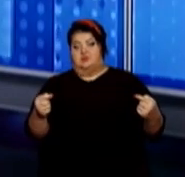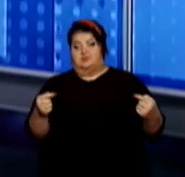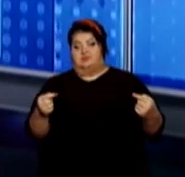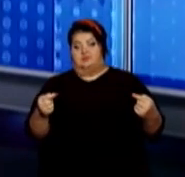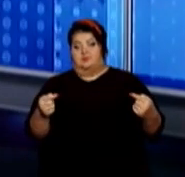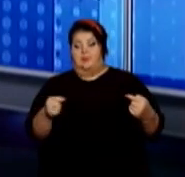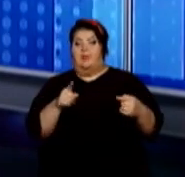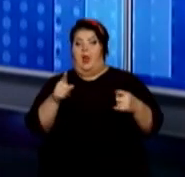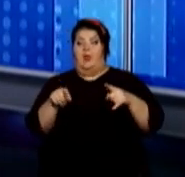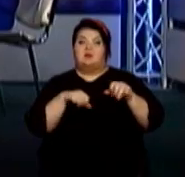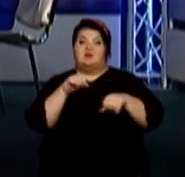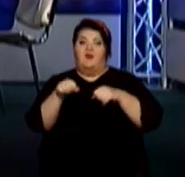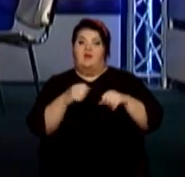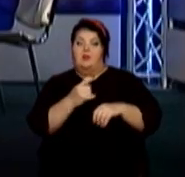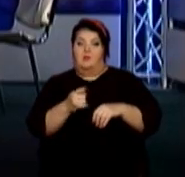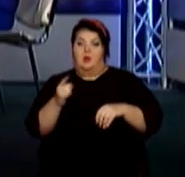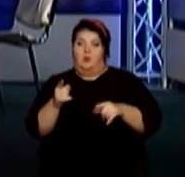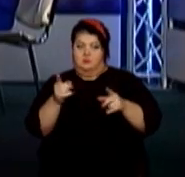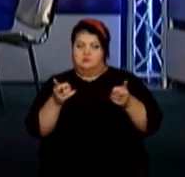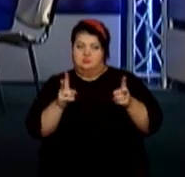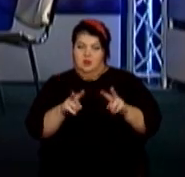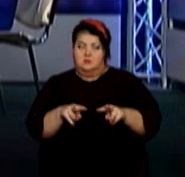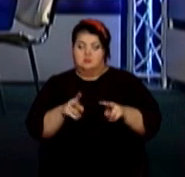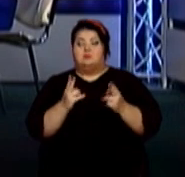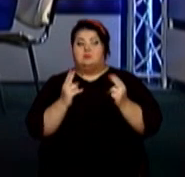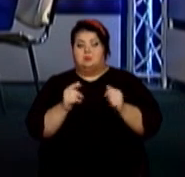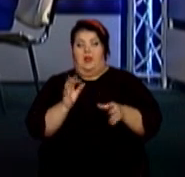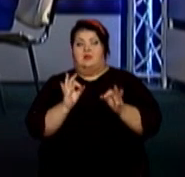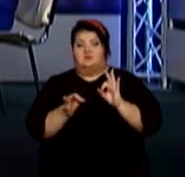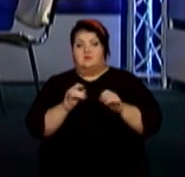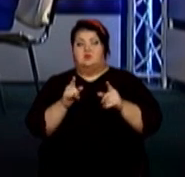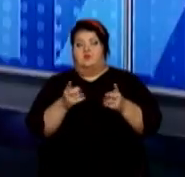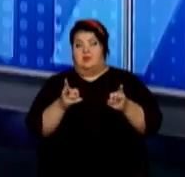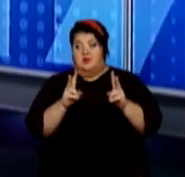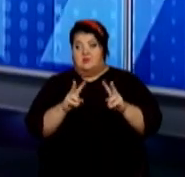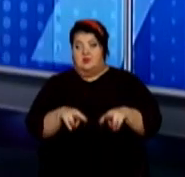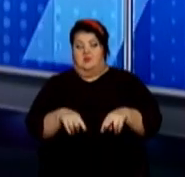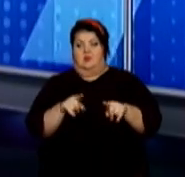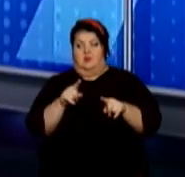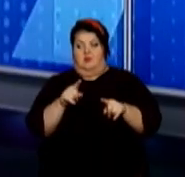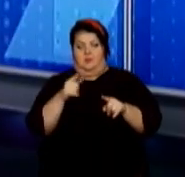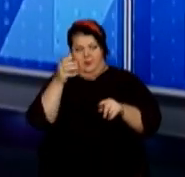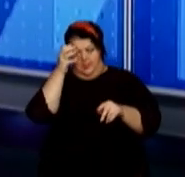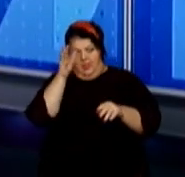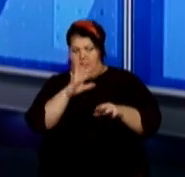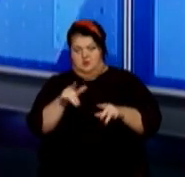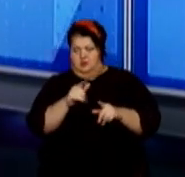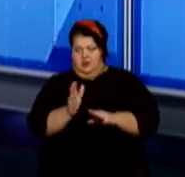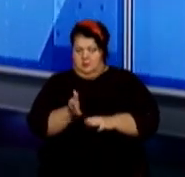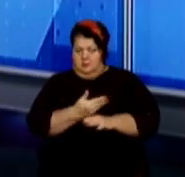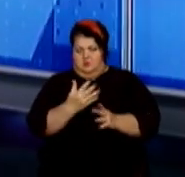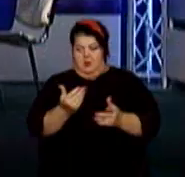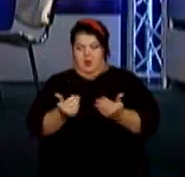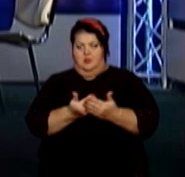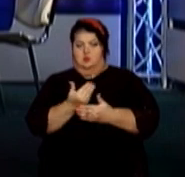суб'єктів. А ті велопарковки, які вже встановлені, залишаться? Так, звісно, вони залишаться. Це було б нерозумно їх демонтувати і змінювати. В тому вигляді, який є.